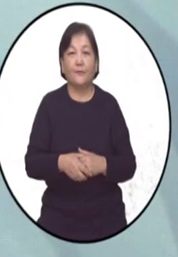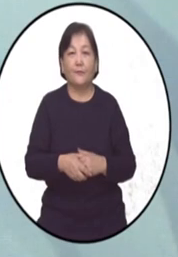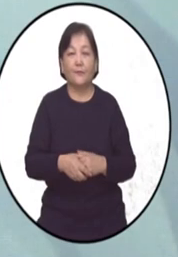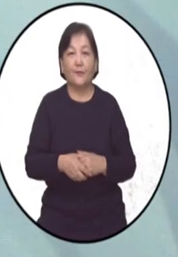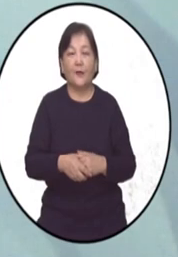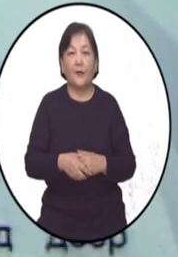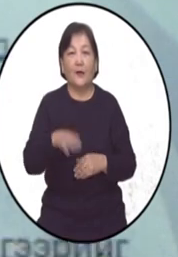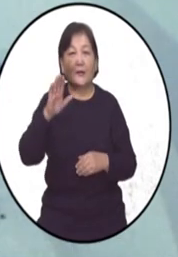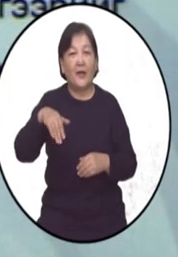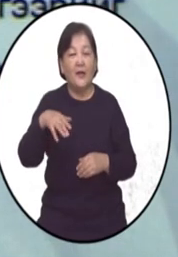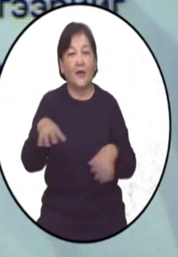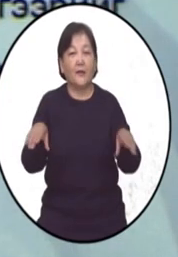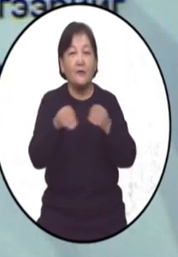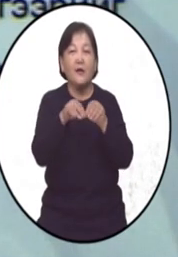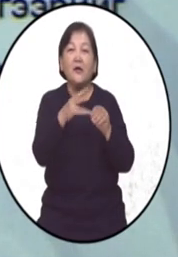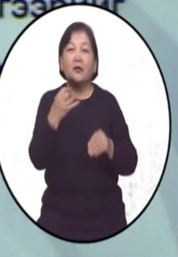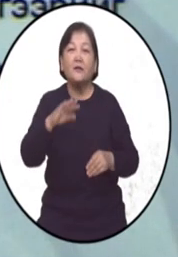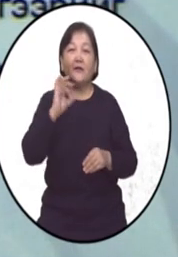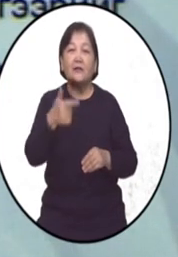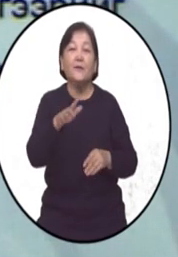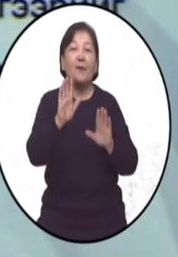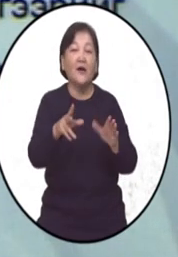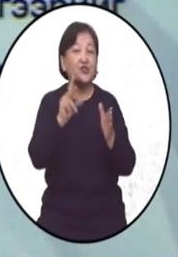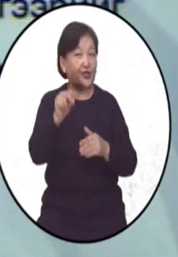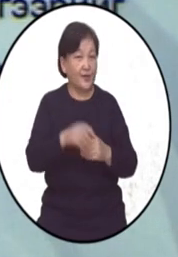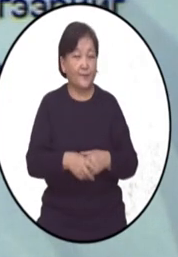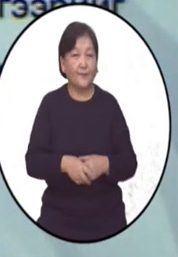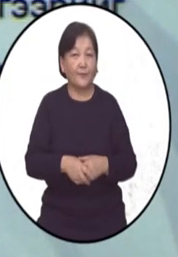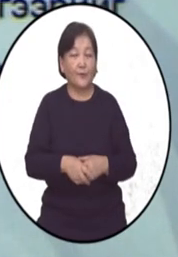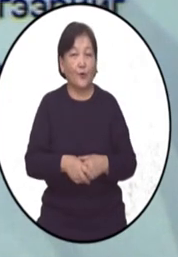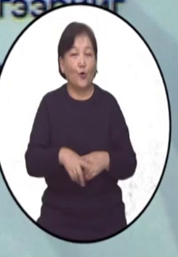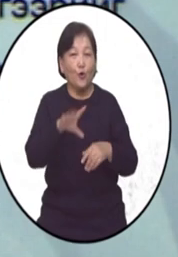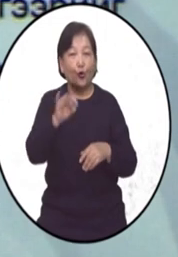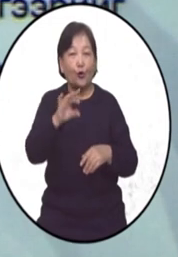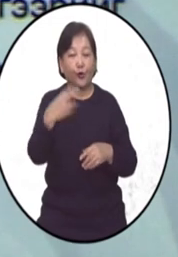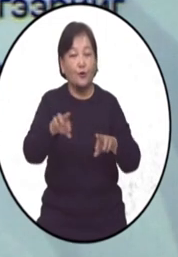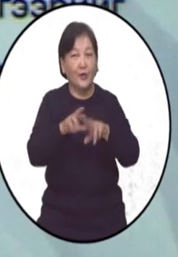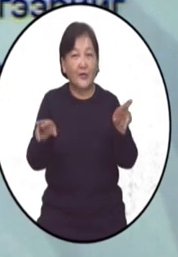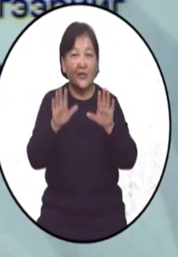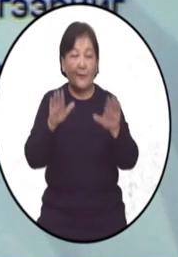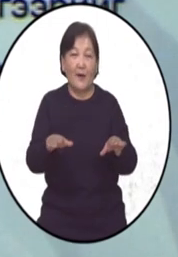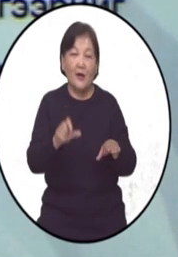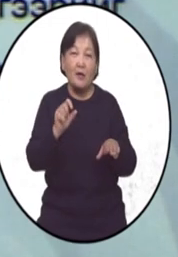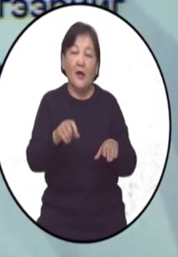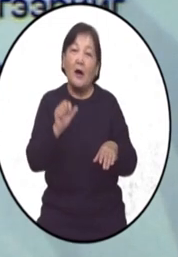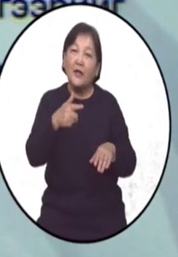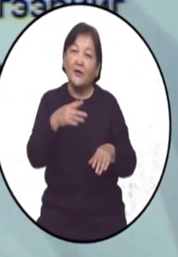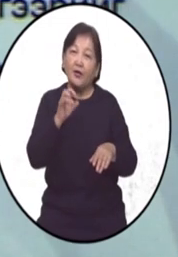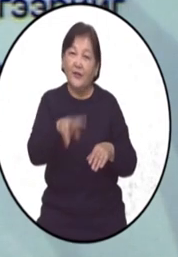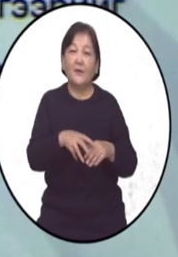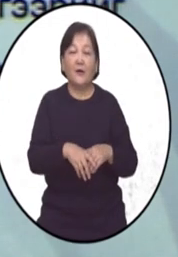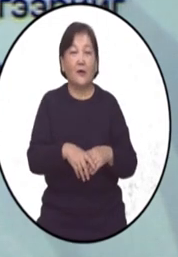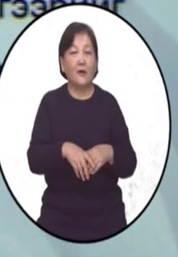За дараагийнх нь бол нийтлэг байх чанар. Өөр хоорондоо ялгаатай оролтын өгдлүүд дээр тухайн алгоритмыг хэрэглэх